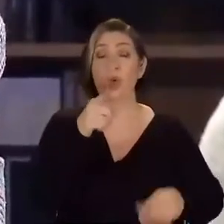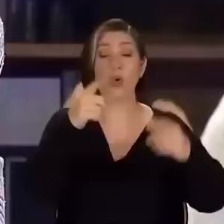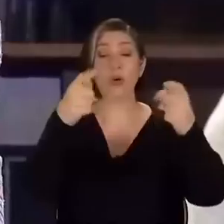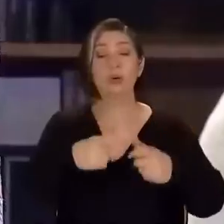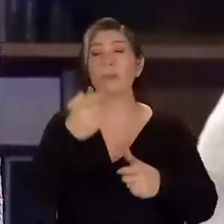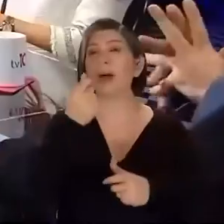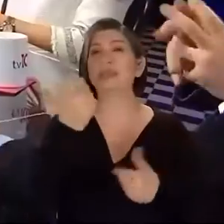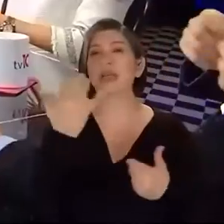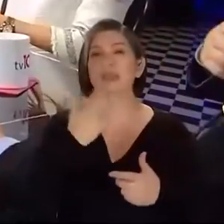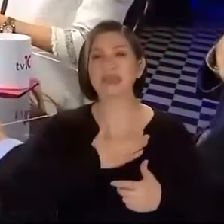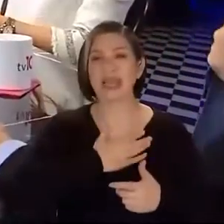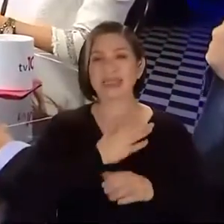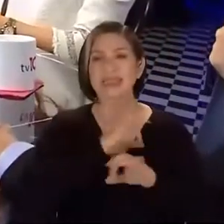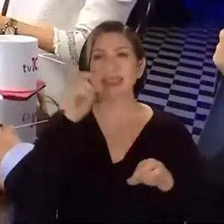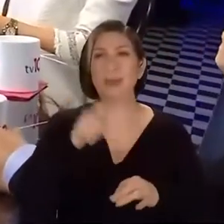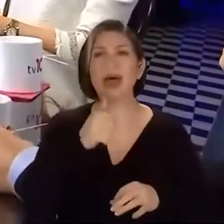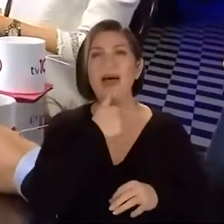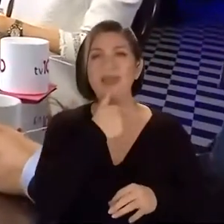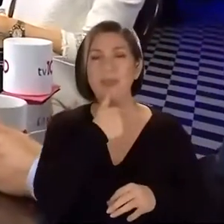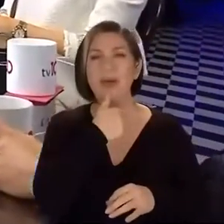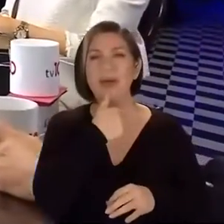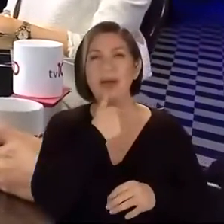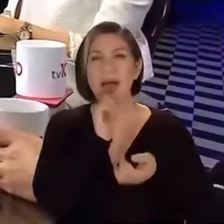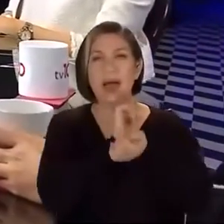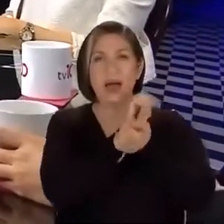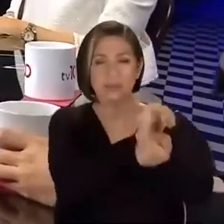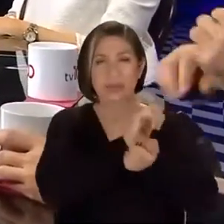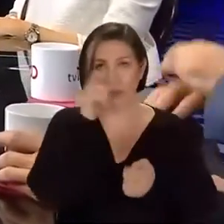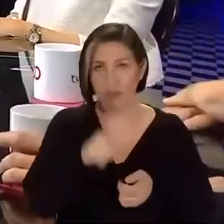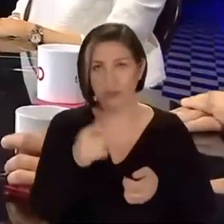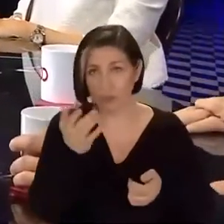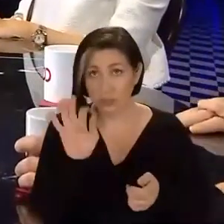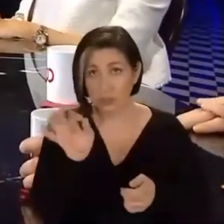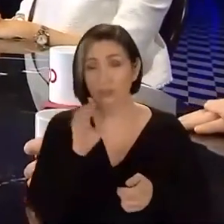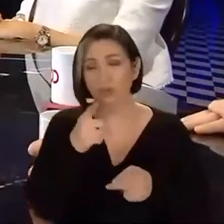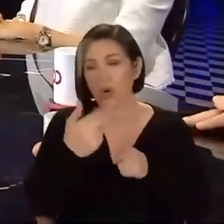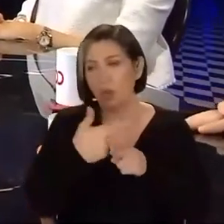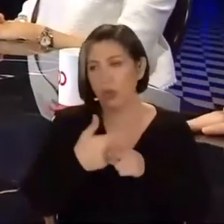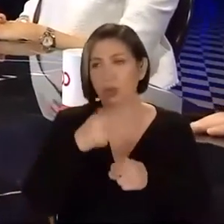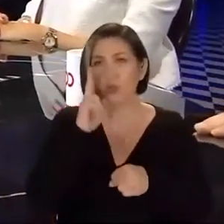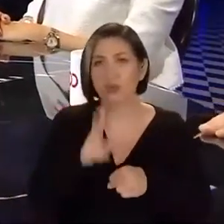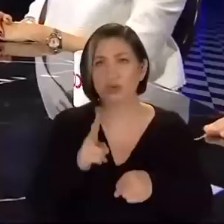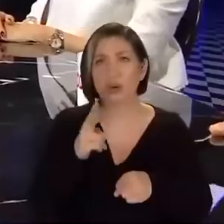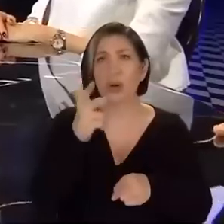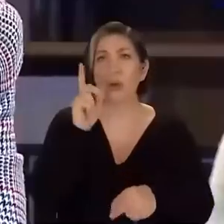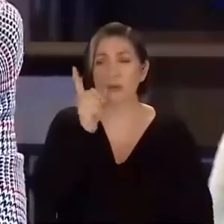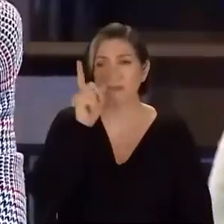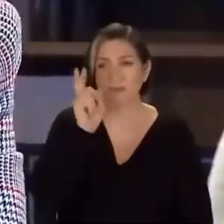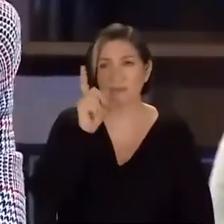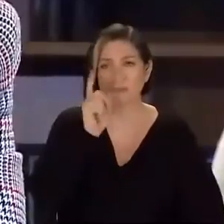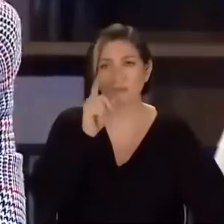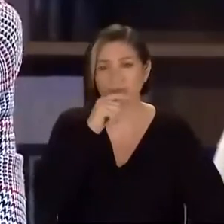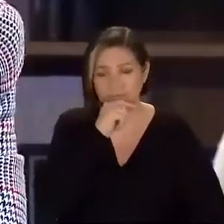birimi neyse ona saygısızlık yapan adamı efendim hapse koyuyorsun, bilmem ne yapıyorsun falan. Bunun örneklerini de gösteriyorsun ve parmak sallıyorsun.